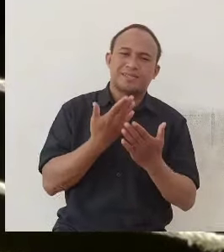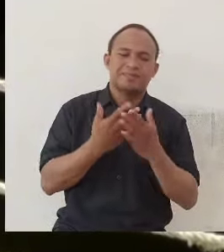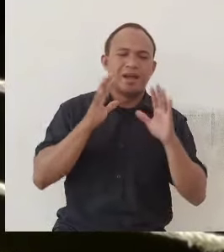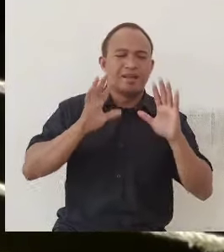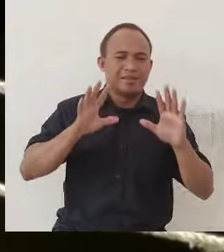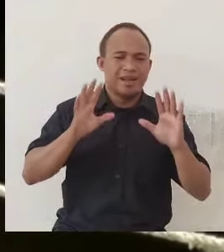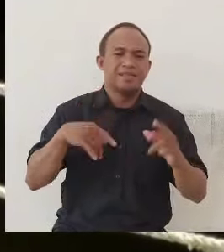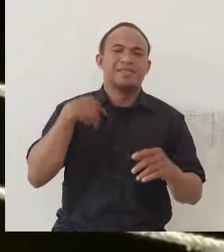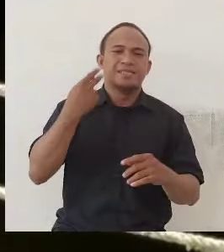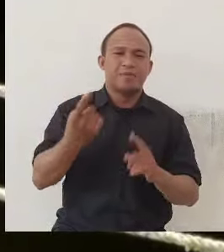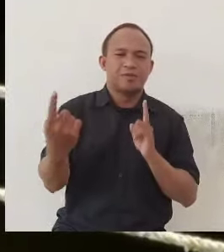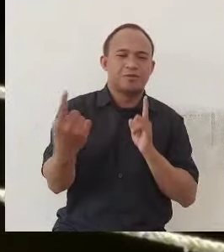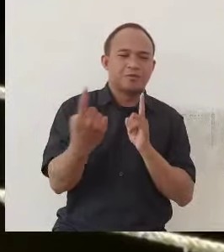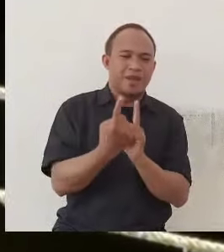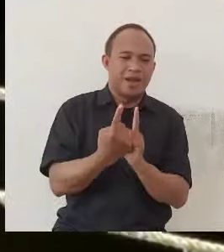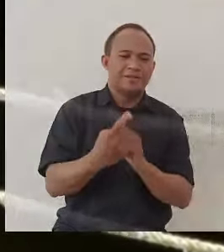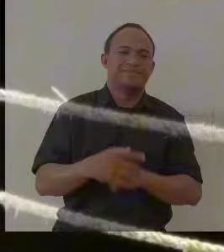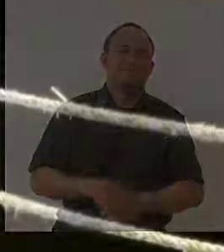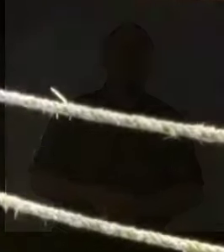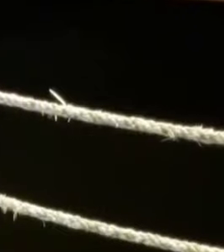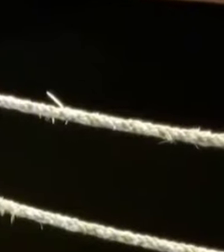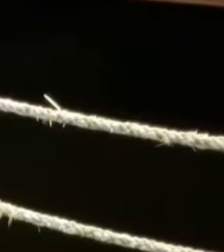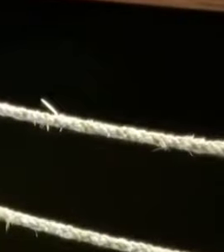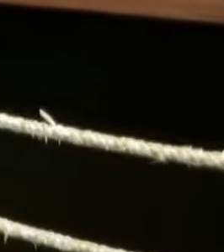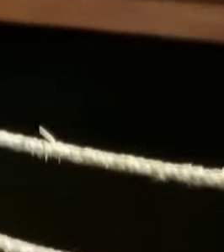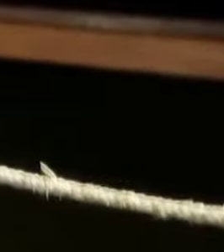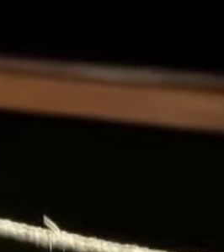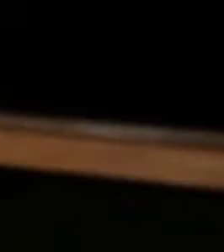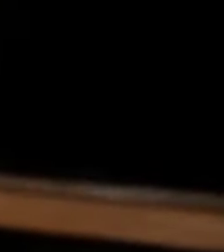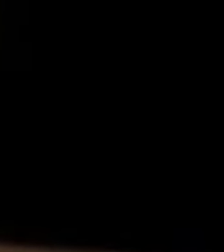terima kasih banyak. Sampai jumpa.